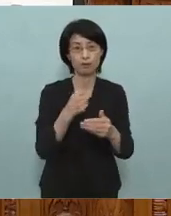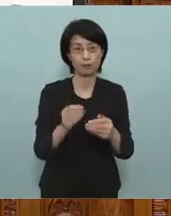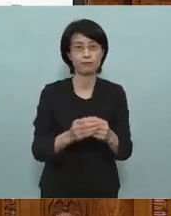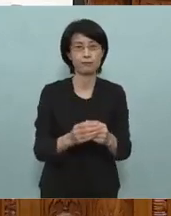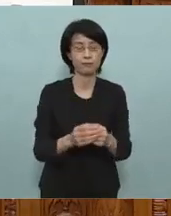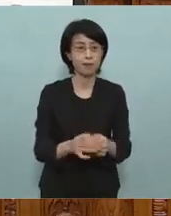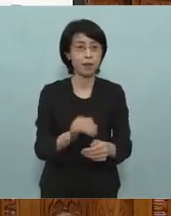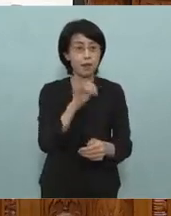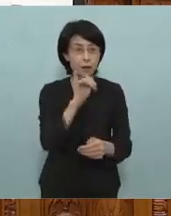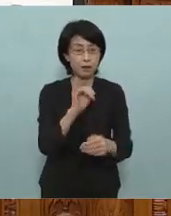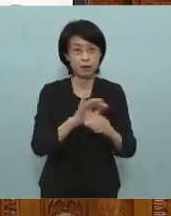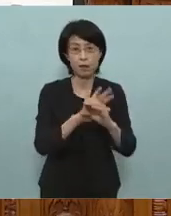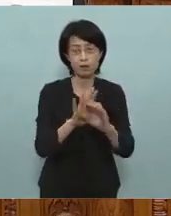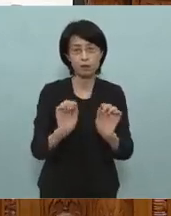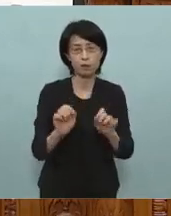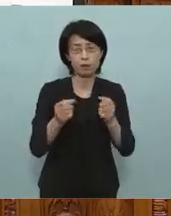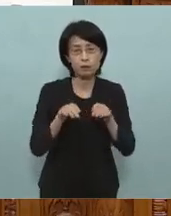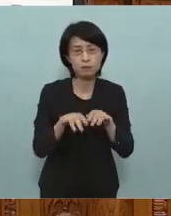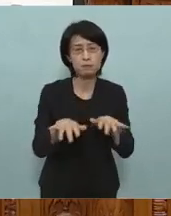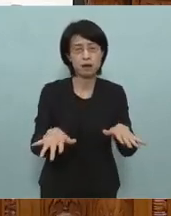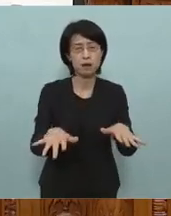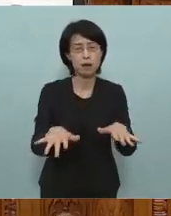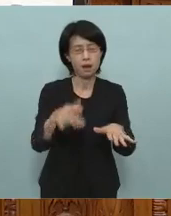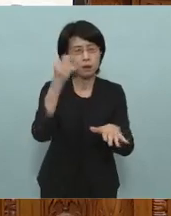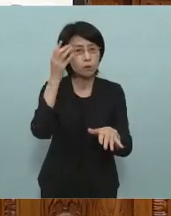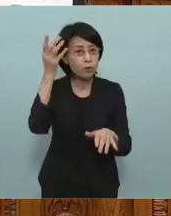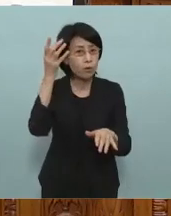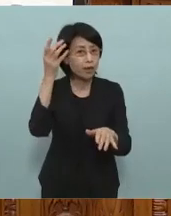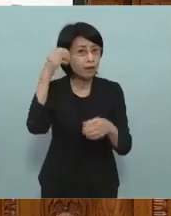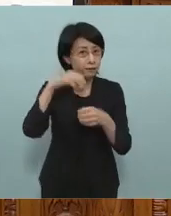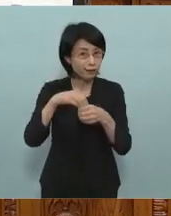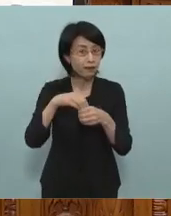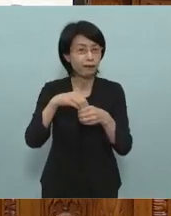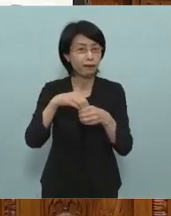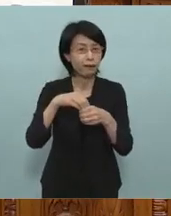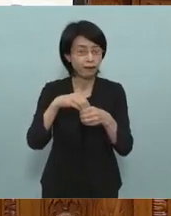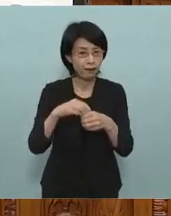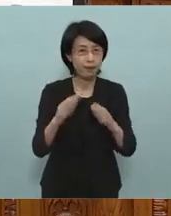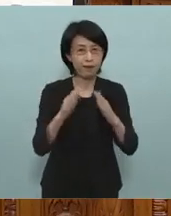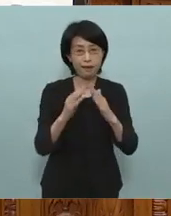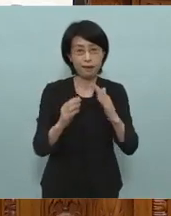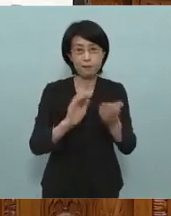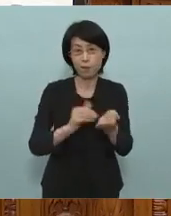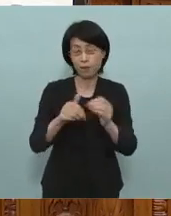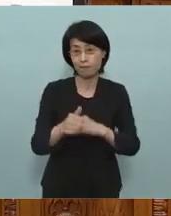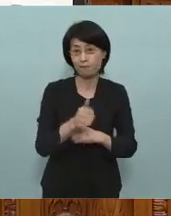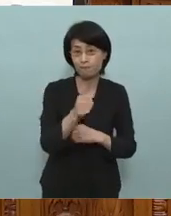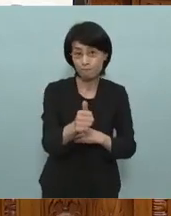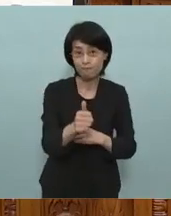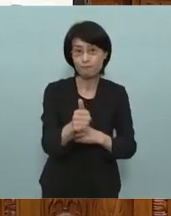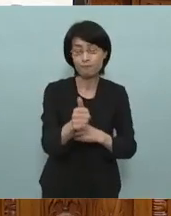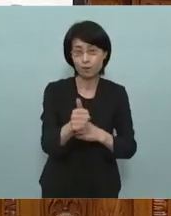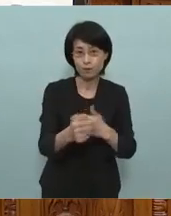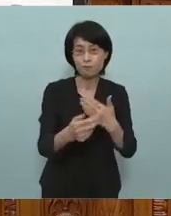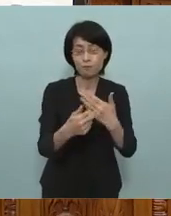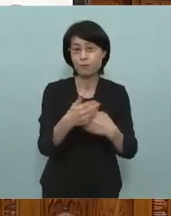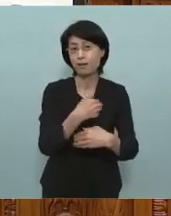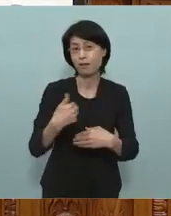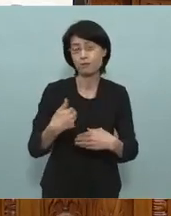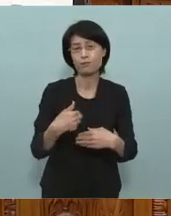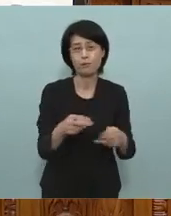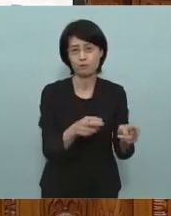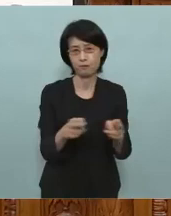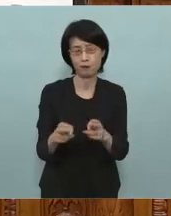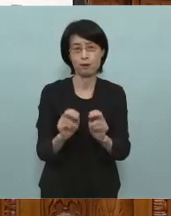インフルエンザとの同時流行を想定した外来糖度保健医療体制の確保も進めますまた先月